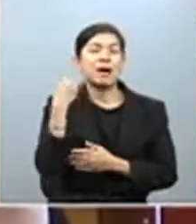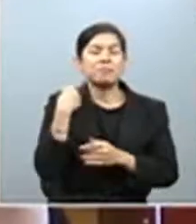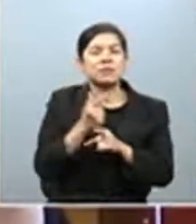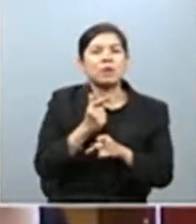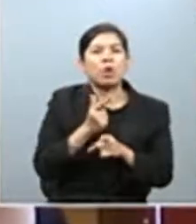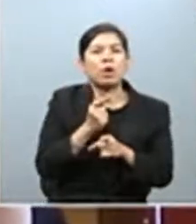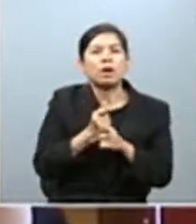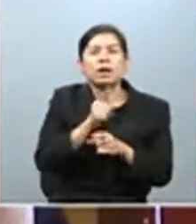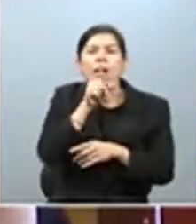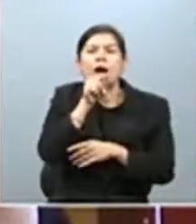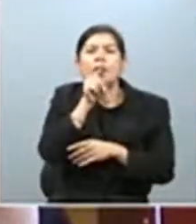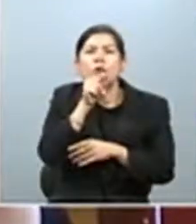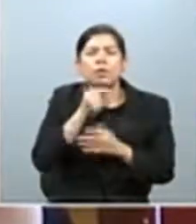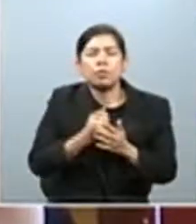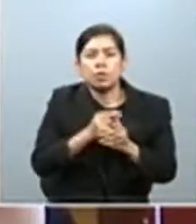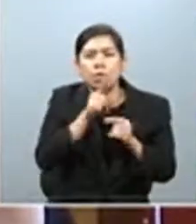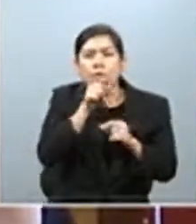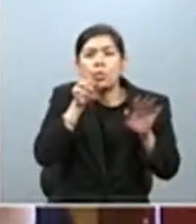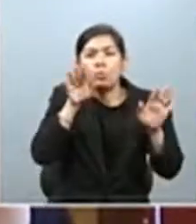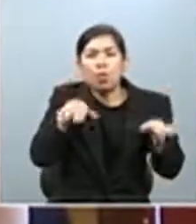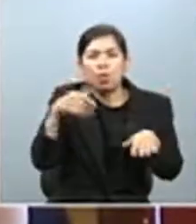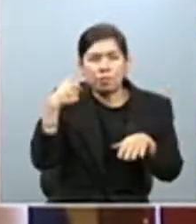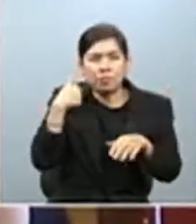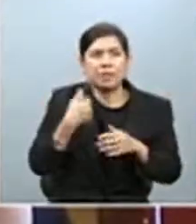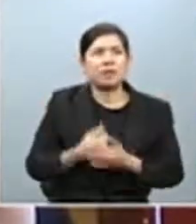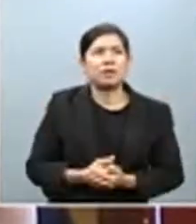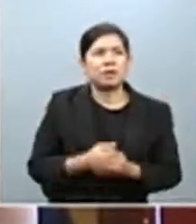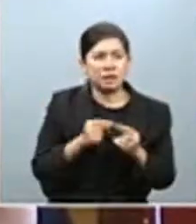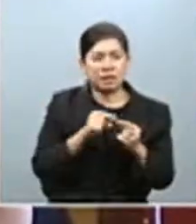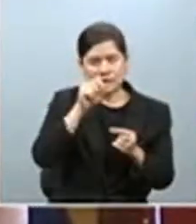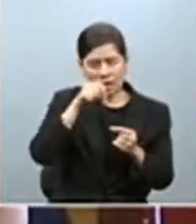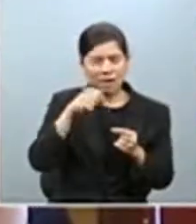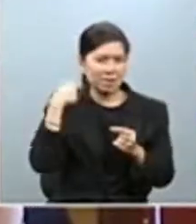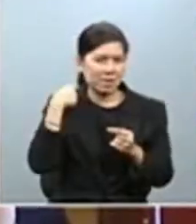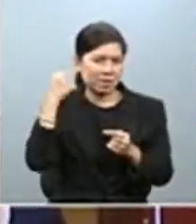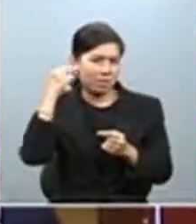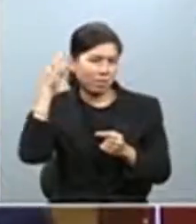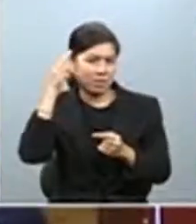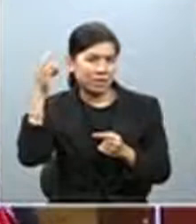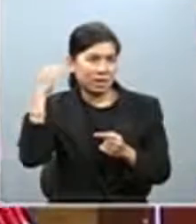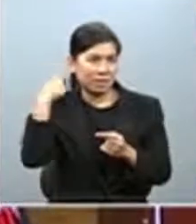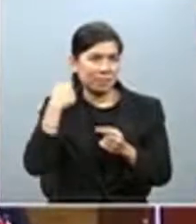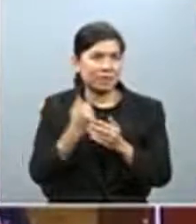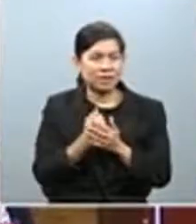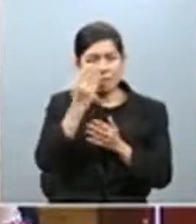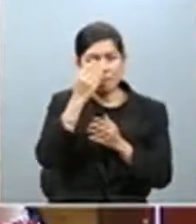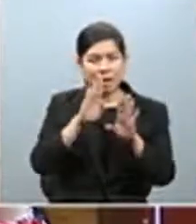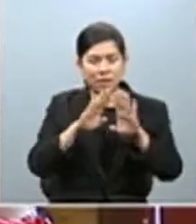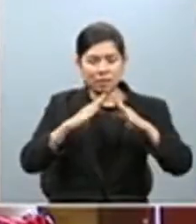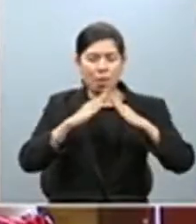อ๋อนกเขาไว้ขันครับ ขันเหรอคะ ครับ แล้วไปออกมาจากบ้านนี่เพราะอะไรคะ